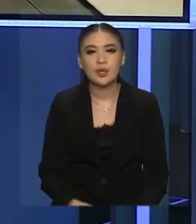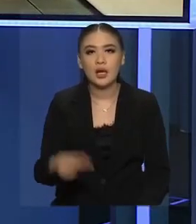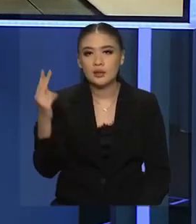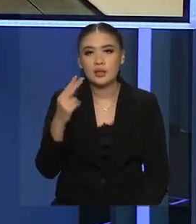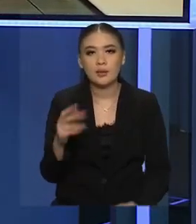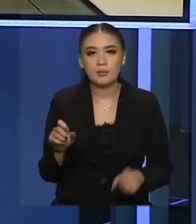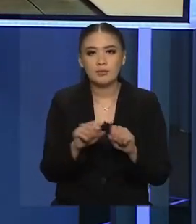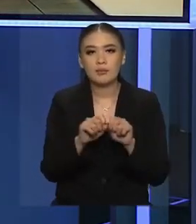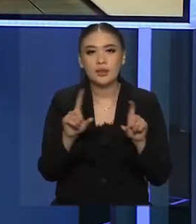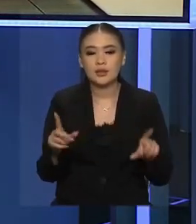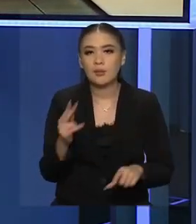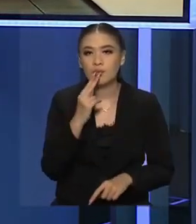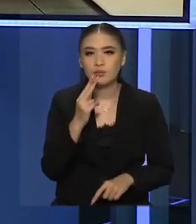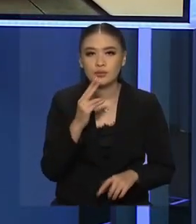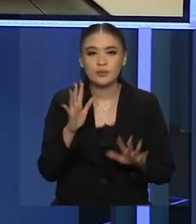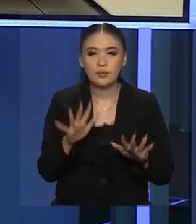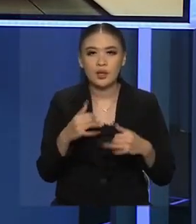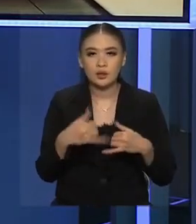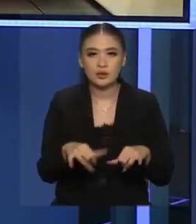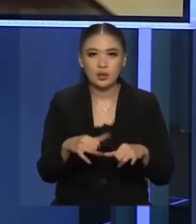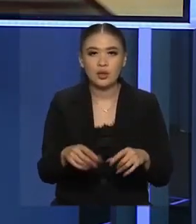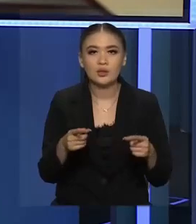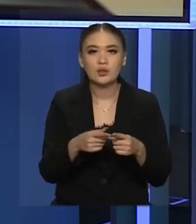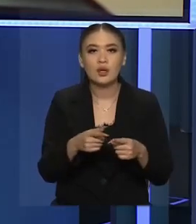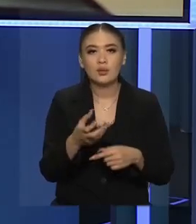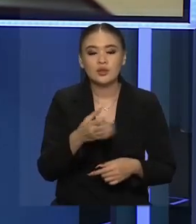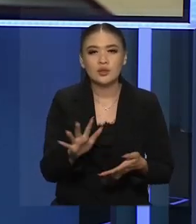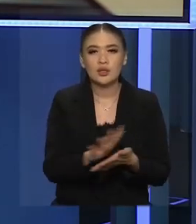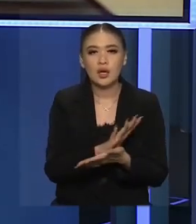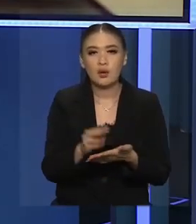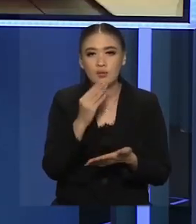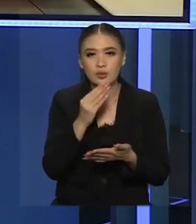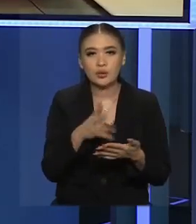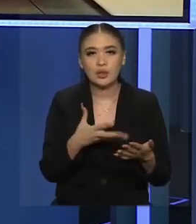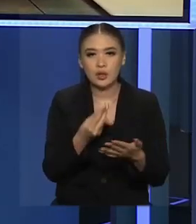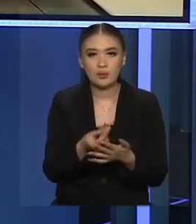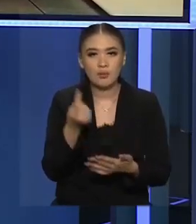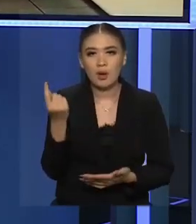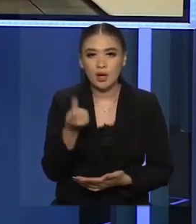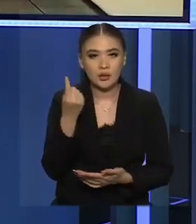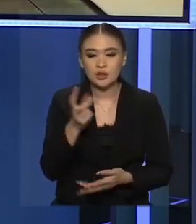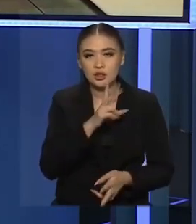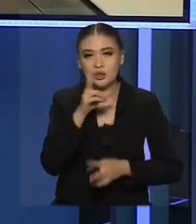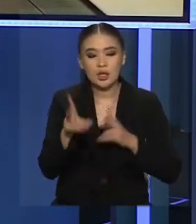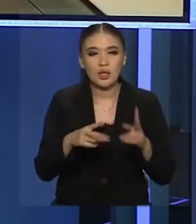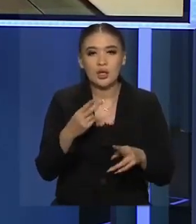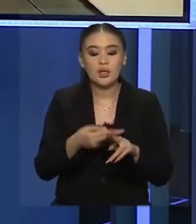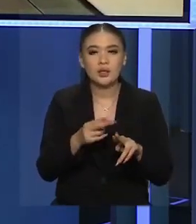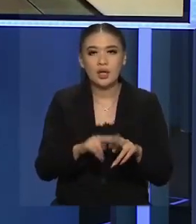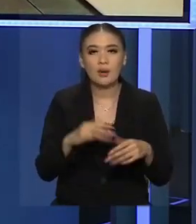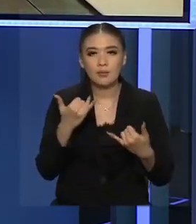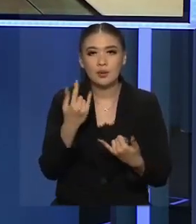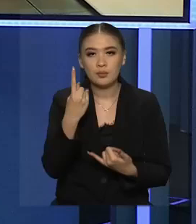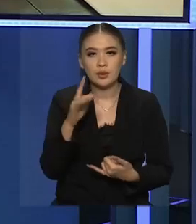Астанада мектеп асханаларын жалға алған кәсіпкерлер тегін тамаққа бөлінетін ақшаның аздығына шағымдануда. Бүгінде бір